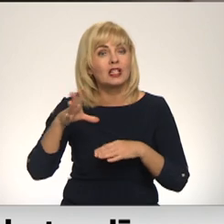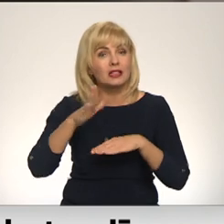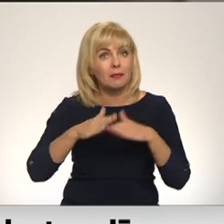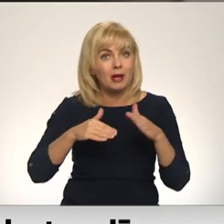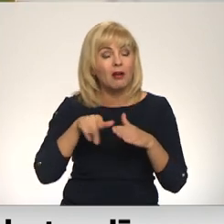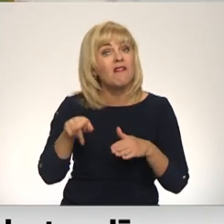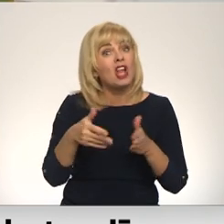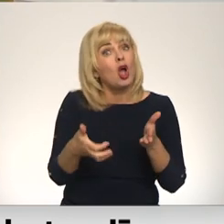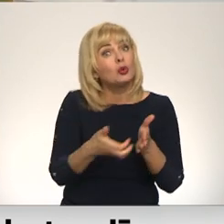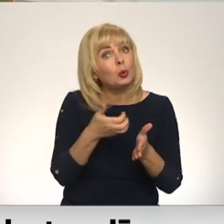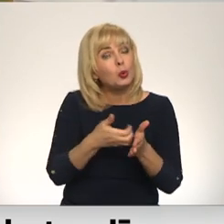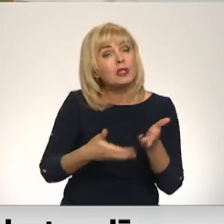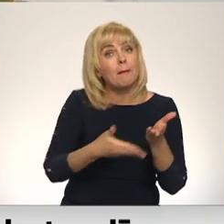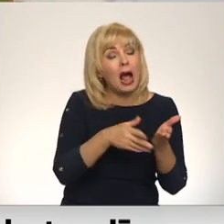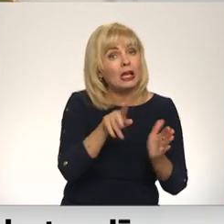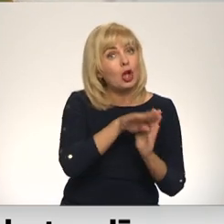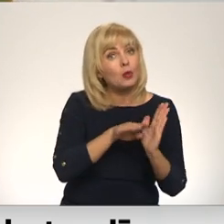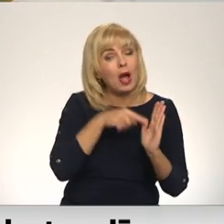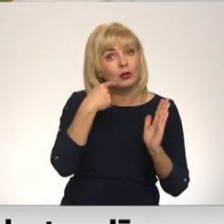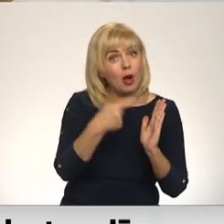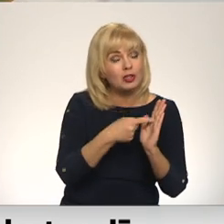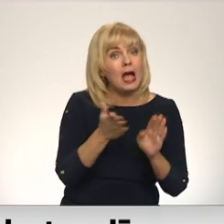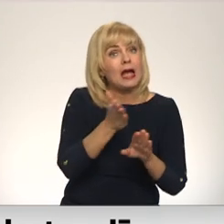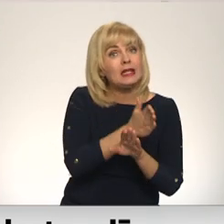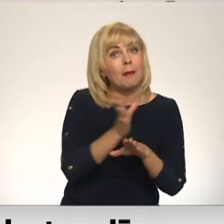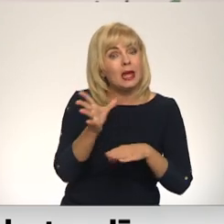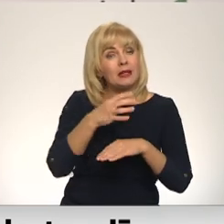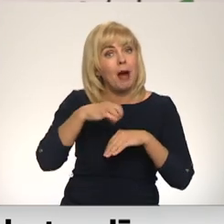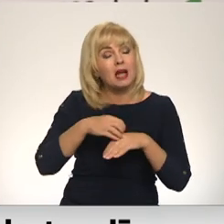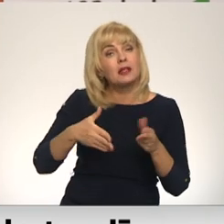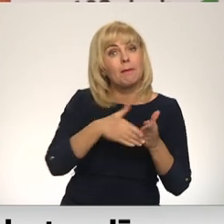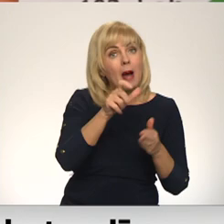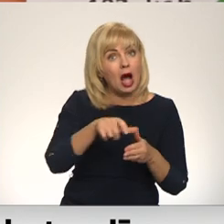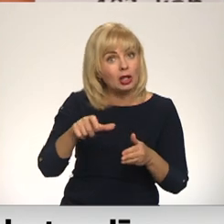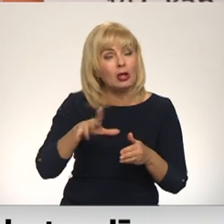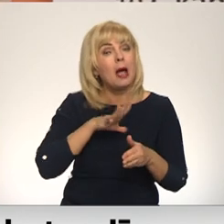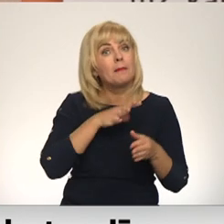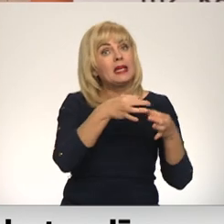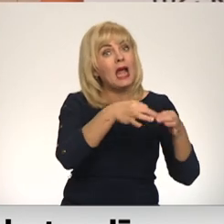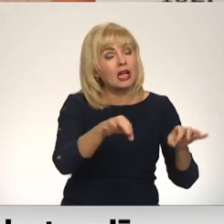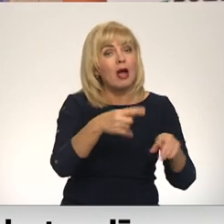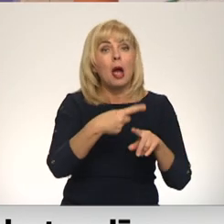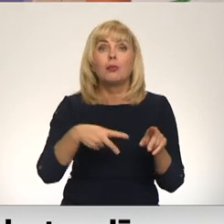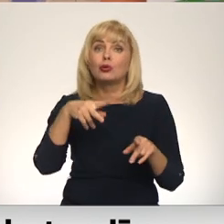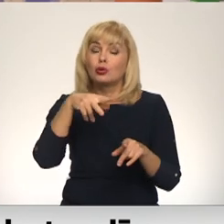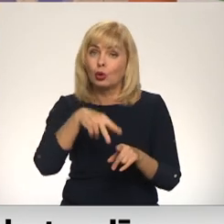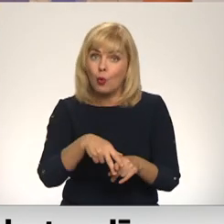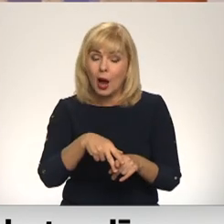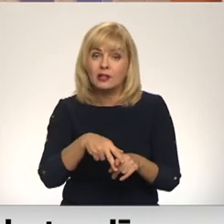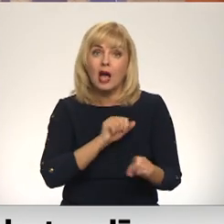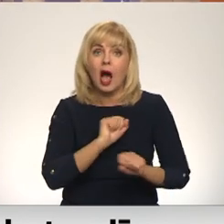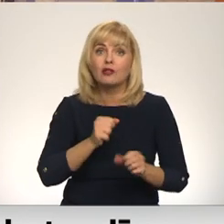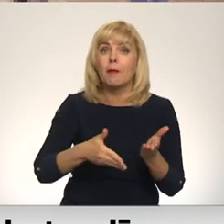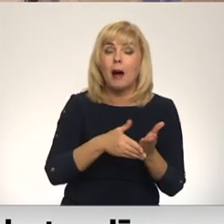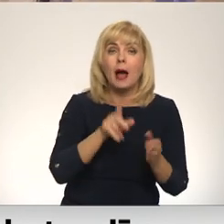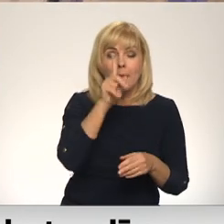trūkst palīgu, jo noteikumi nosaka, iepriekšējais ģimenes ārstes palīgus bija jāatlaiž. Uz puslodzi atsteic palīgā